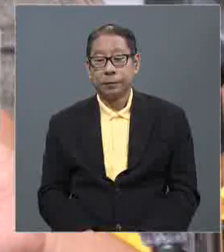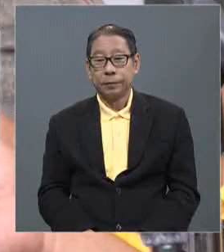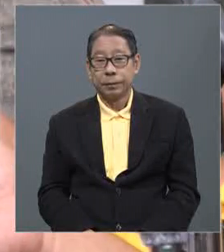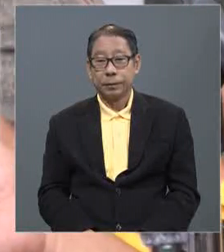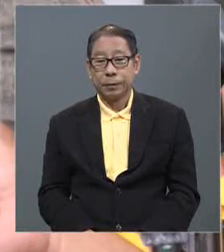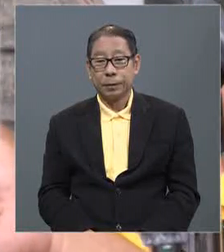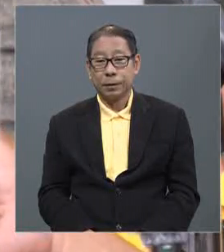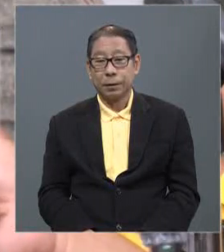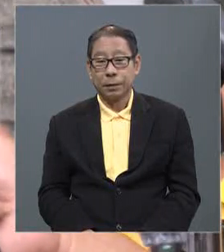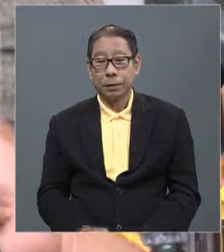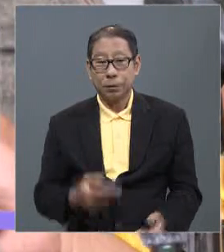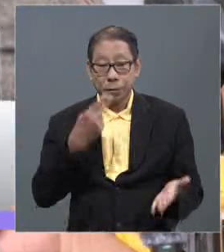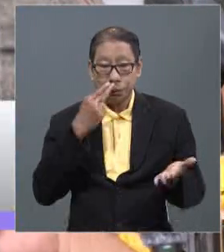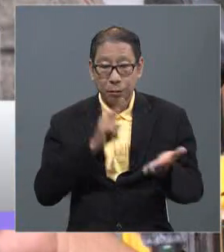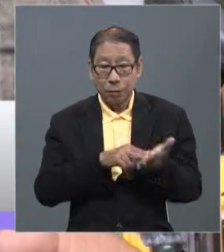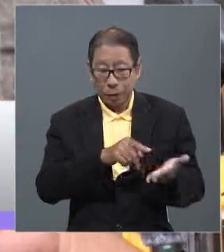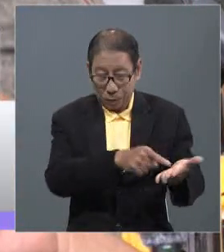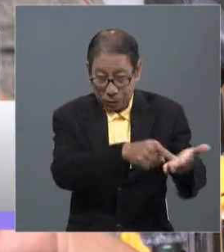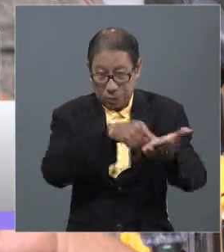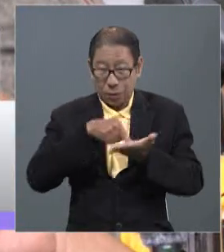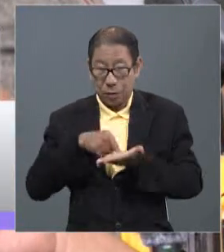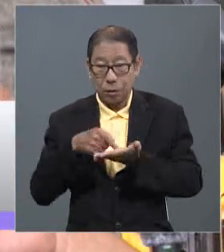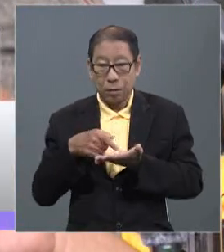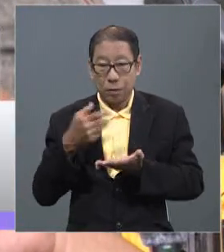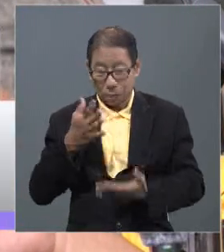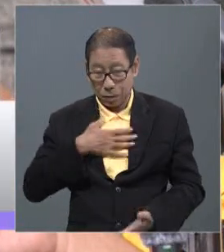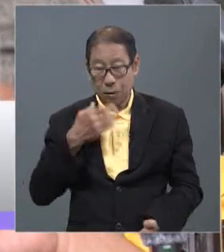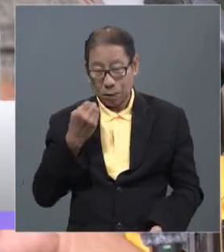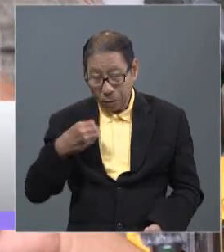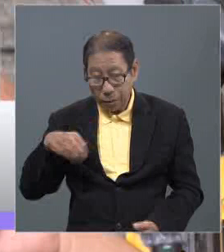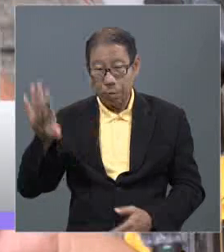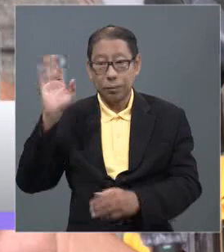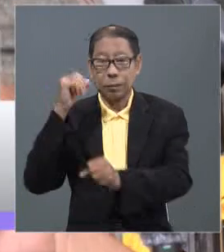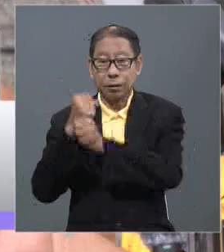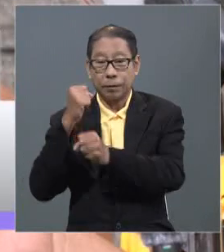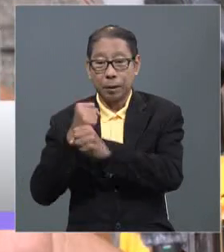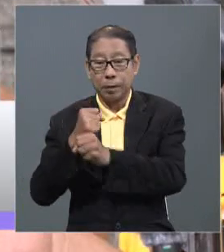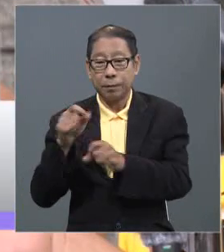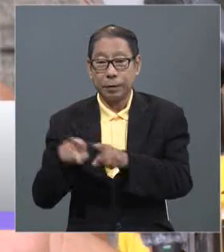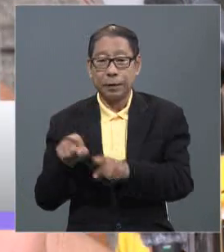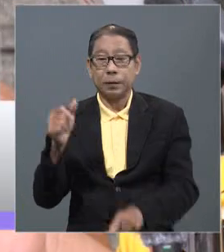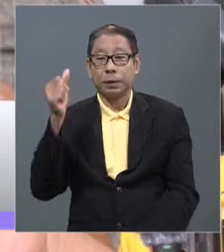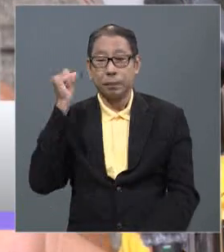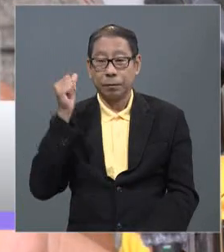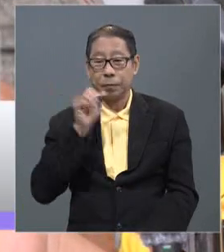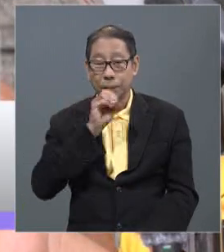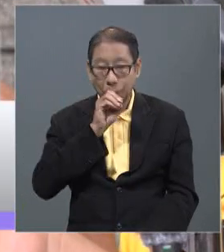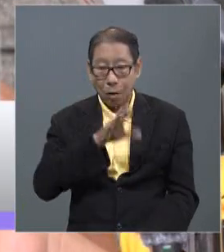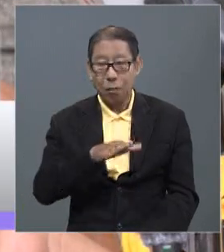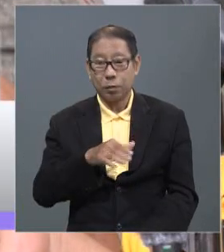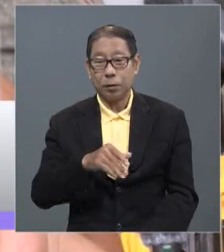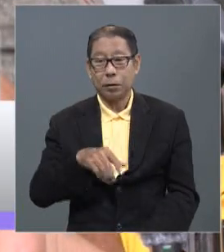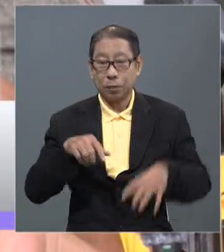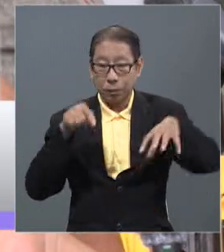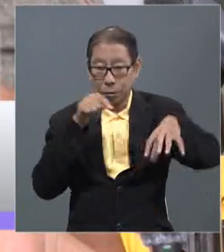ในหนังสือที่ท่านนายกรัฐมนตรีส่งผมกลับนะนายกรัฐมนตรีเนี่ยท่านระบุในหนังสือที่ส่งผมกลับว่าด้วยสำนักง